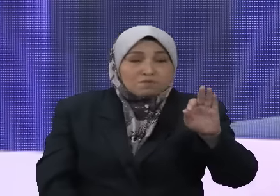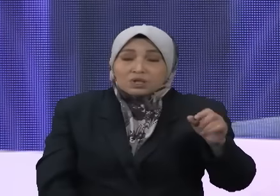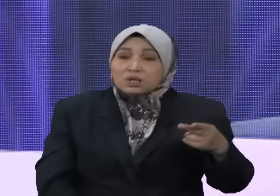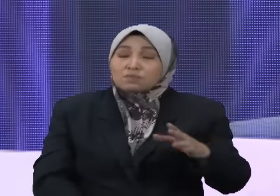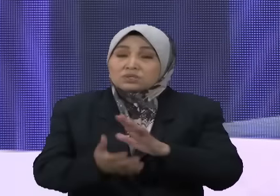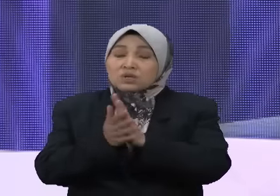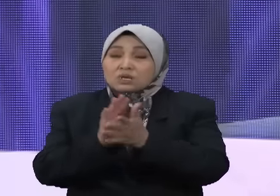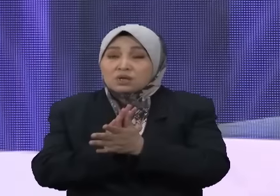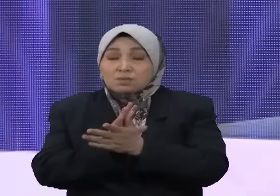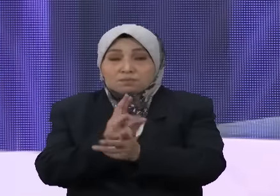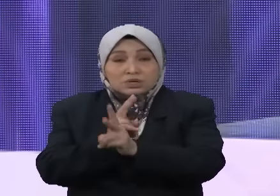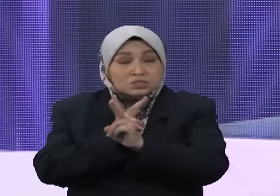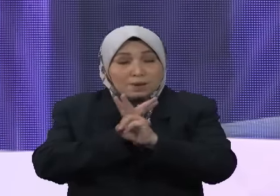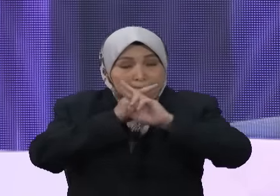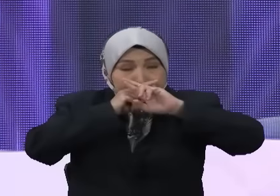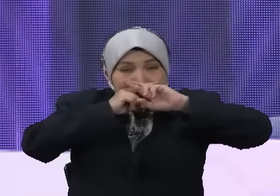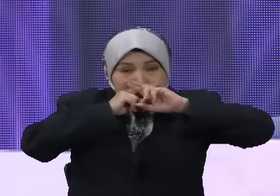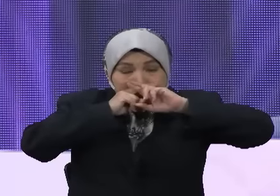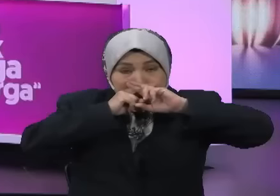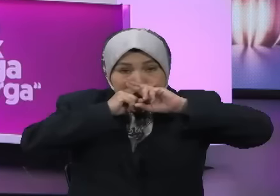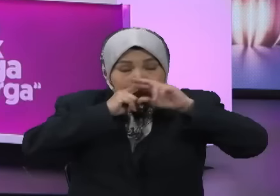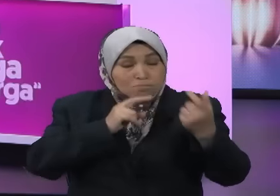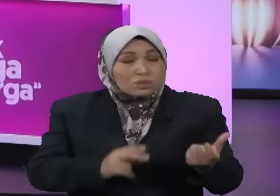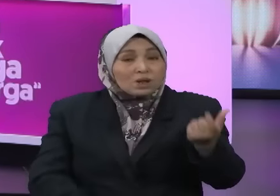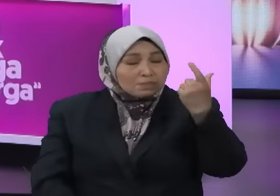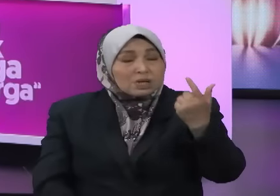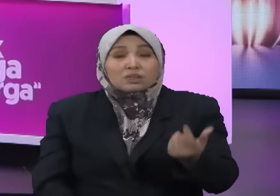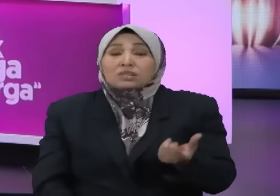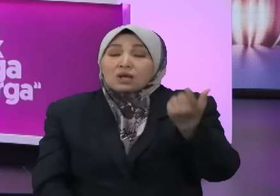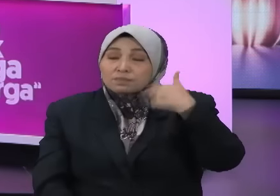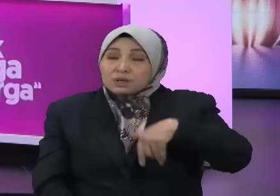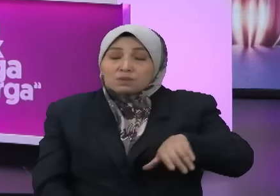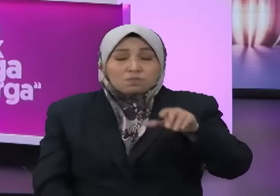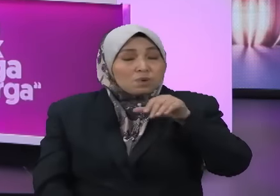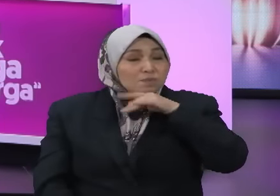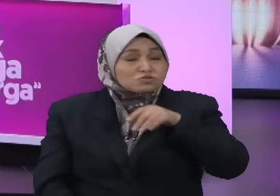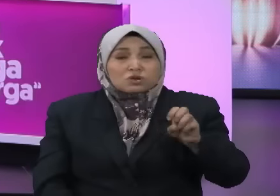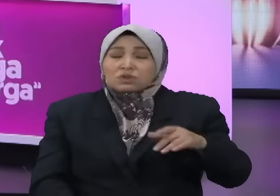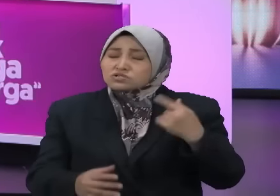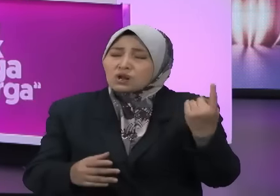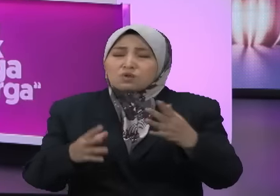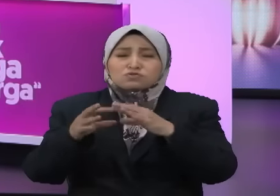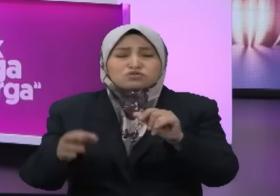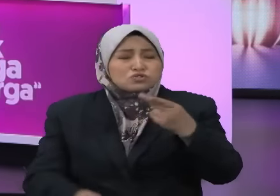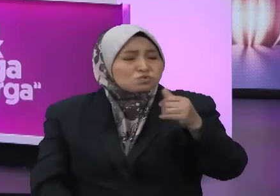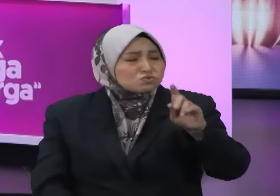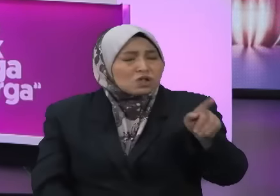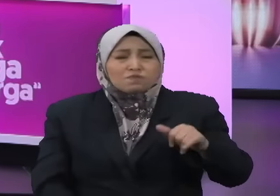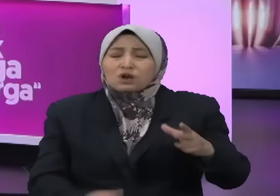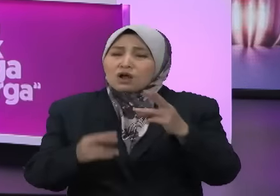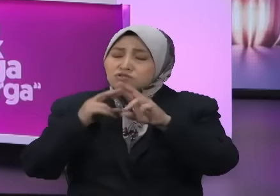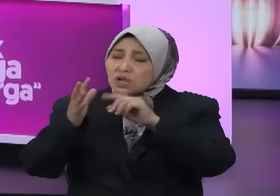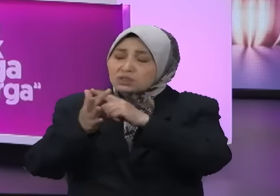sebagai penjaga rahsia nabi sallallahuaihi wasallam nabi sallallahuaihi wasallam selalu menceritakan kepada huzaifah ni rahsia-rahsia dia antara